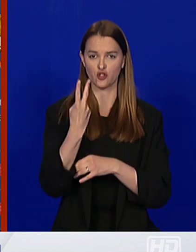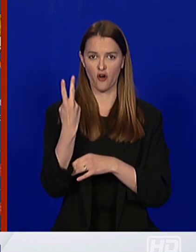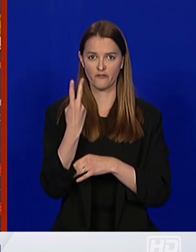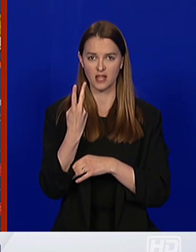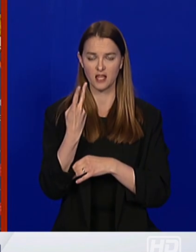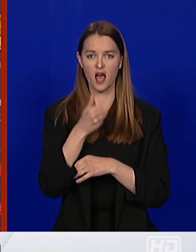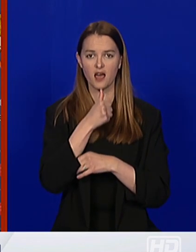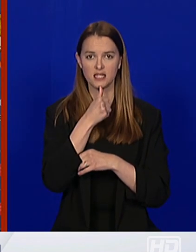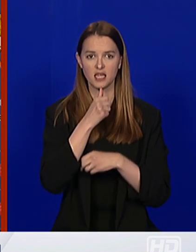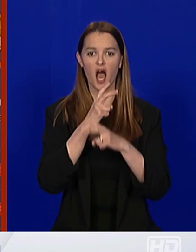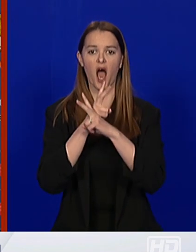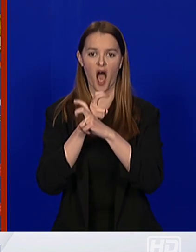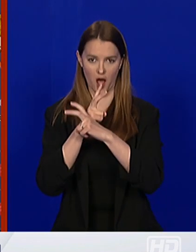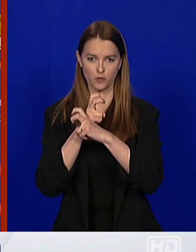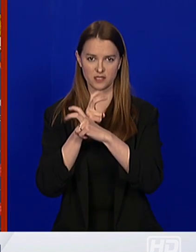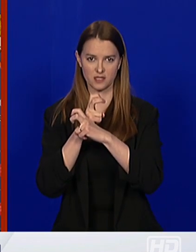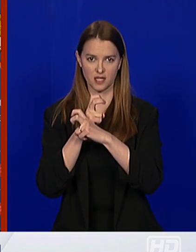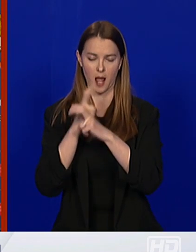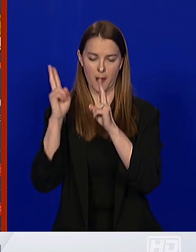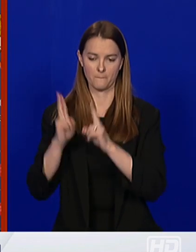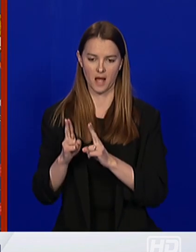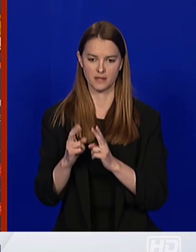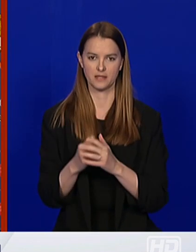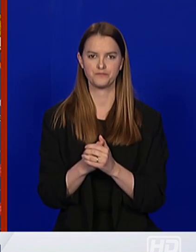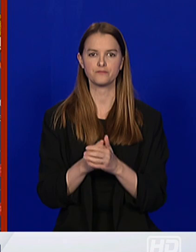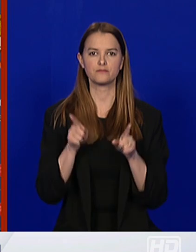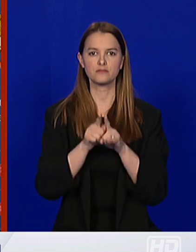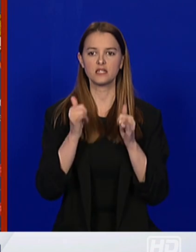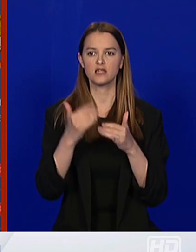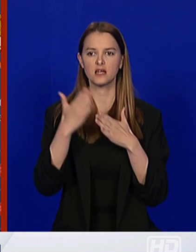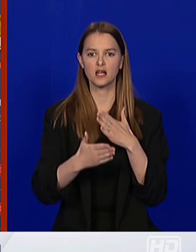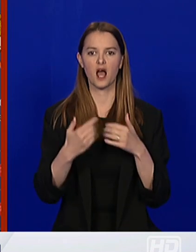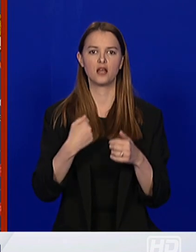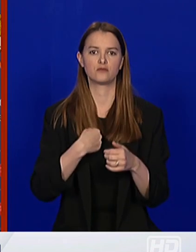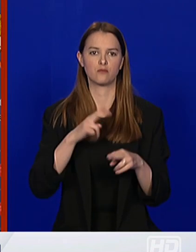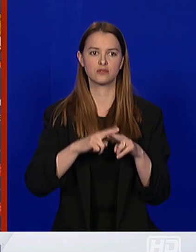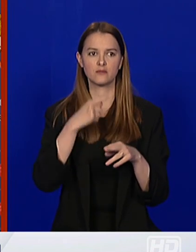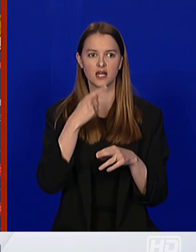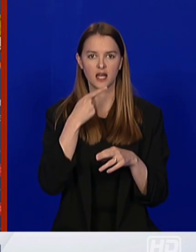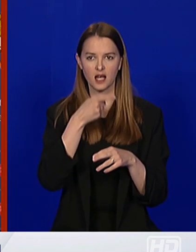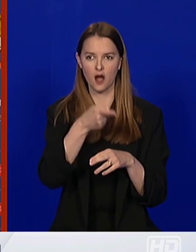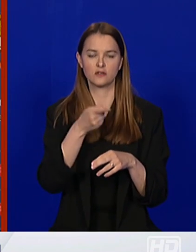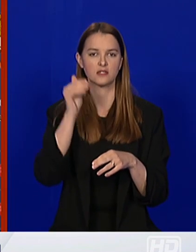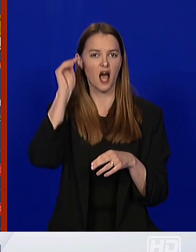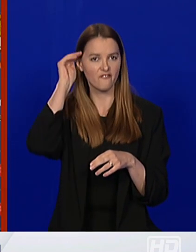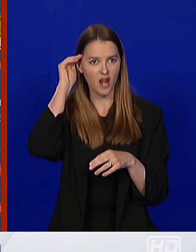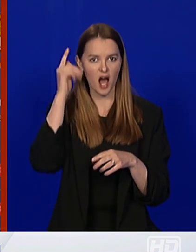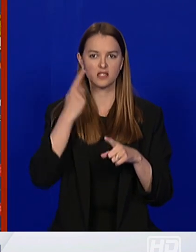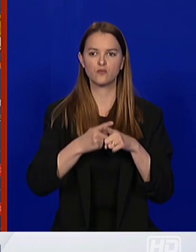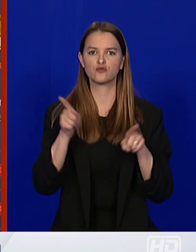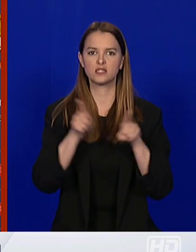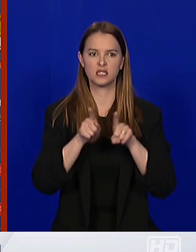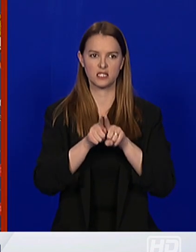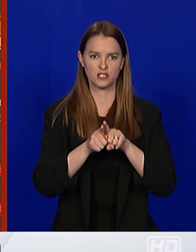i Austriji. I na kraju reći ću vam da je inicijativom vlade, ali isto tako i inicijativom